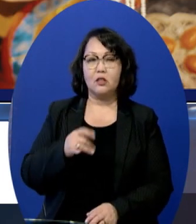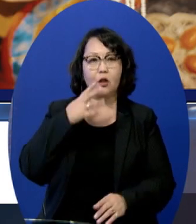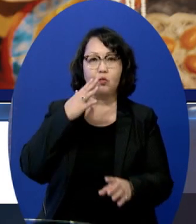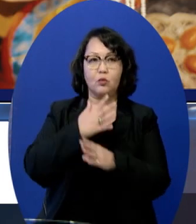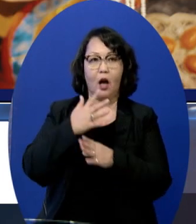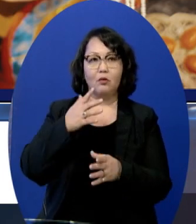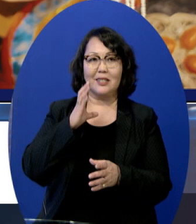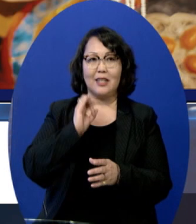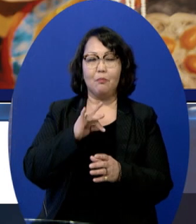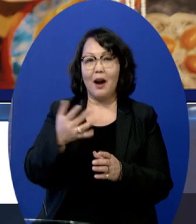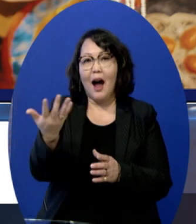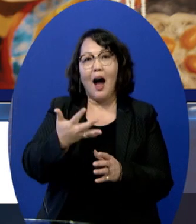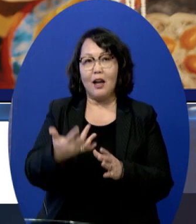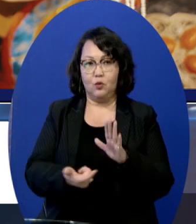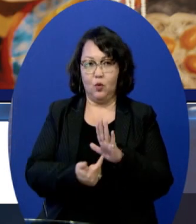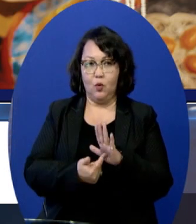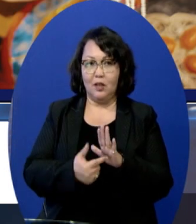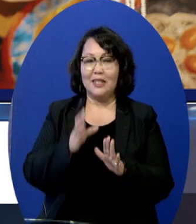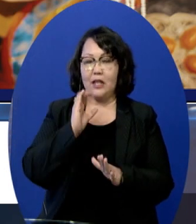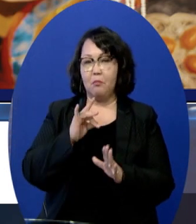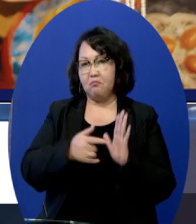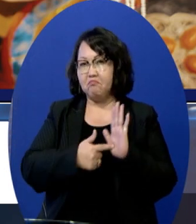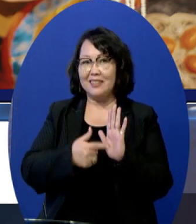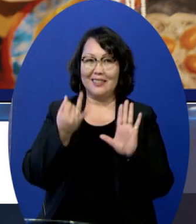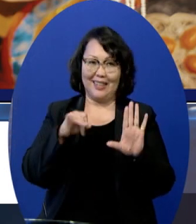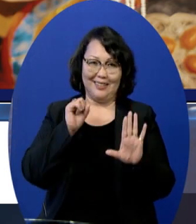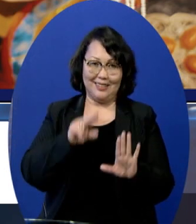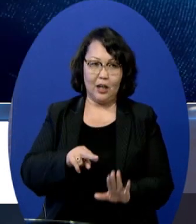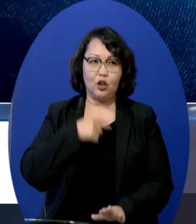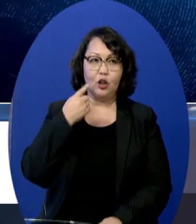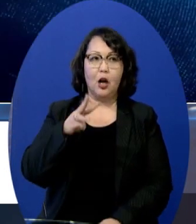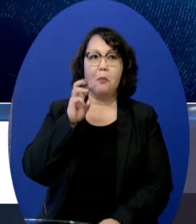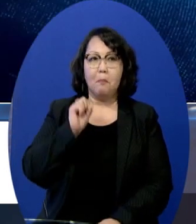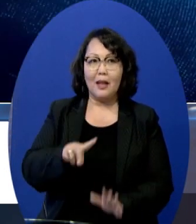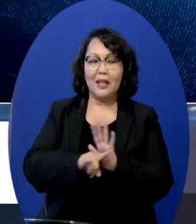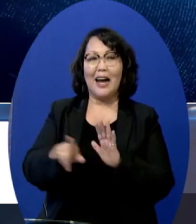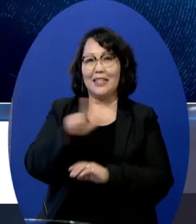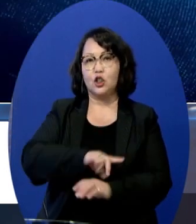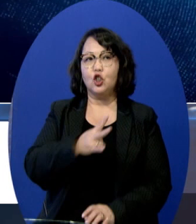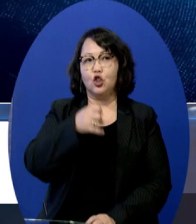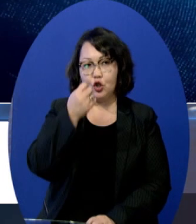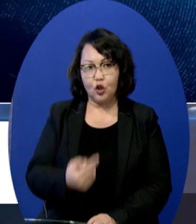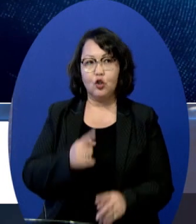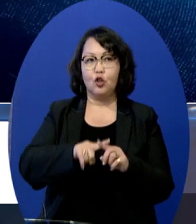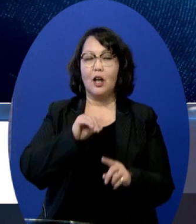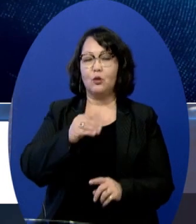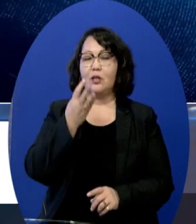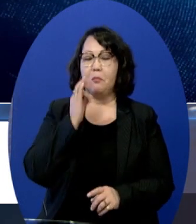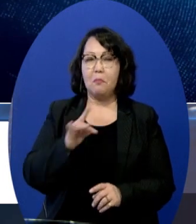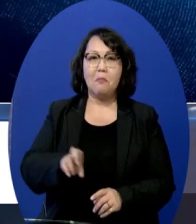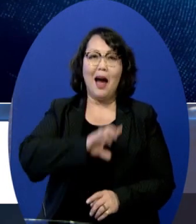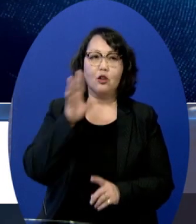нөөцхүй салбаруудыг дурдлаа. Бидэндээ далгаруу сая толгой мал газрын нөөцтэй хөдөө аж ахуйн салбар, байгалийн гаралтай органик